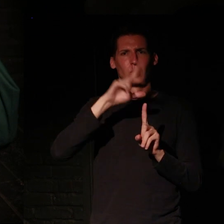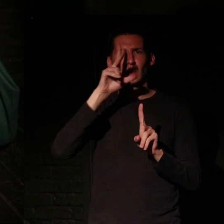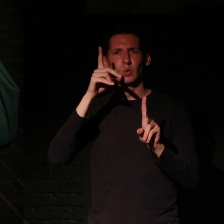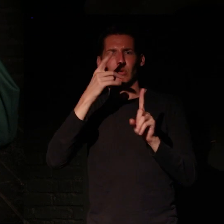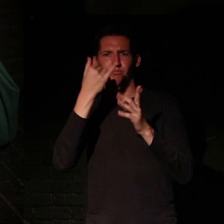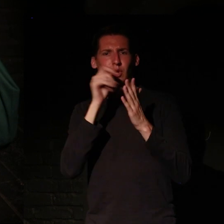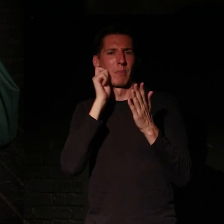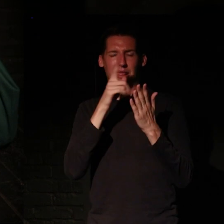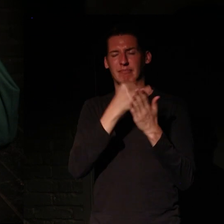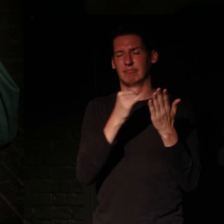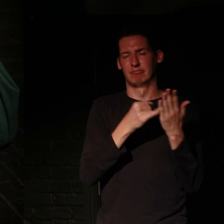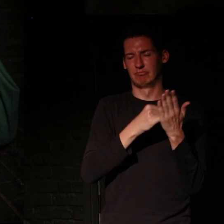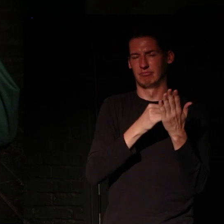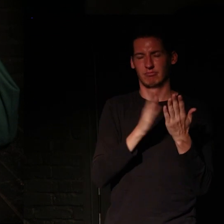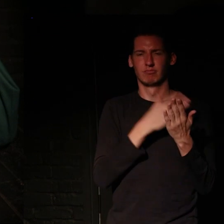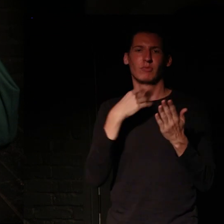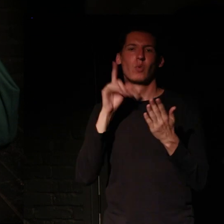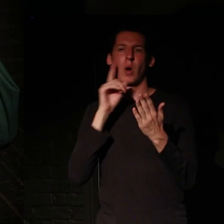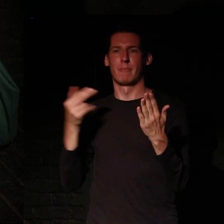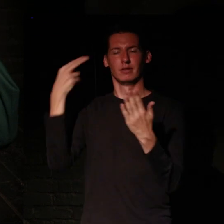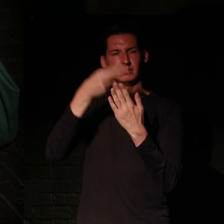wykreślone. W czym się widzi te ślady?